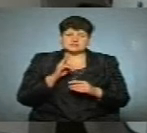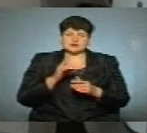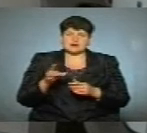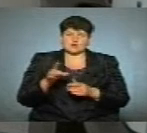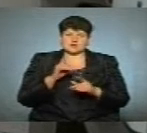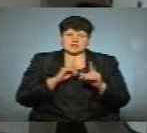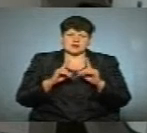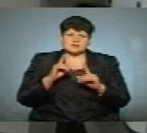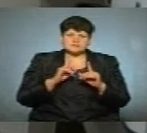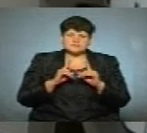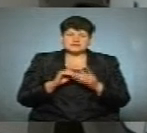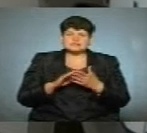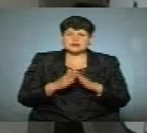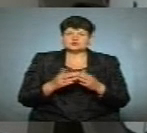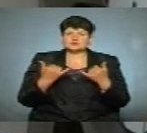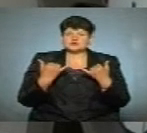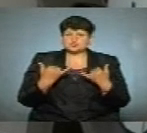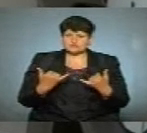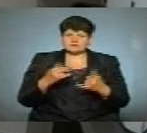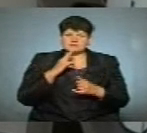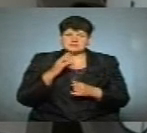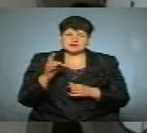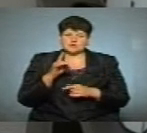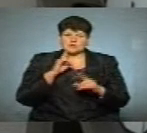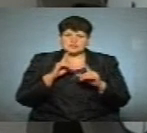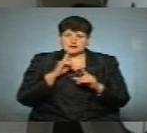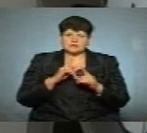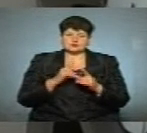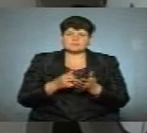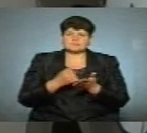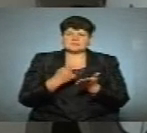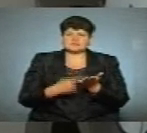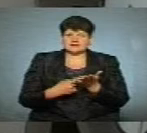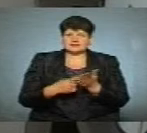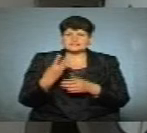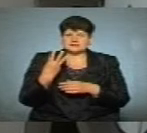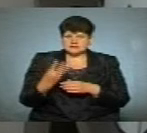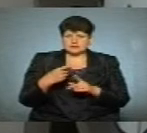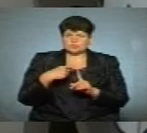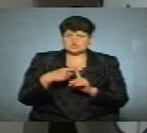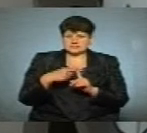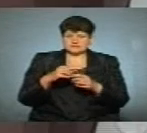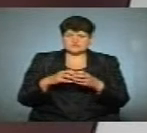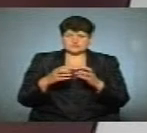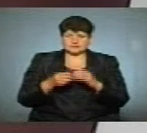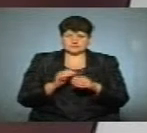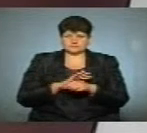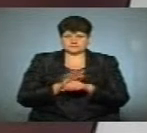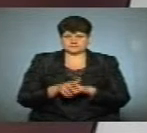ради. Станом на сьогодні в Кременецькій районній раді підтвердилось 3 позитивних результати на